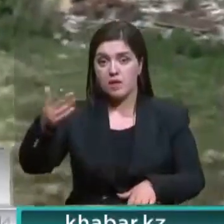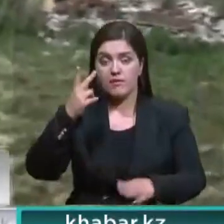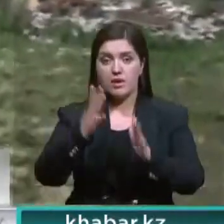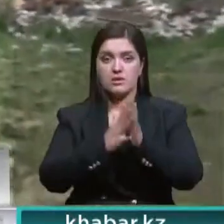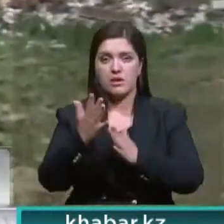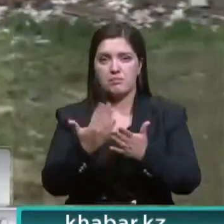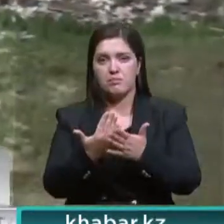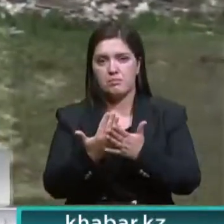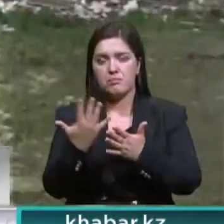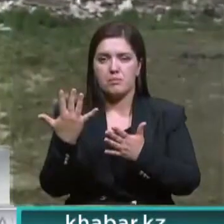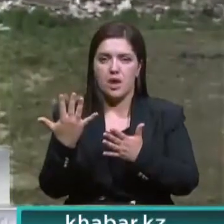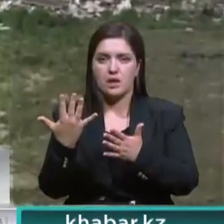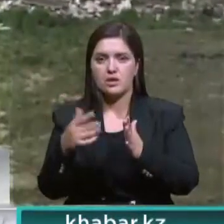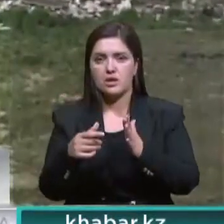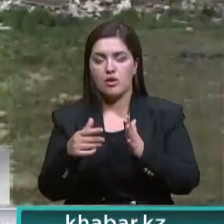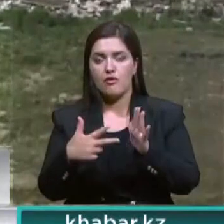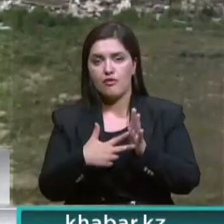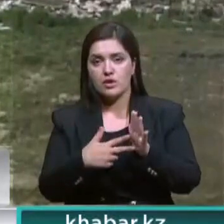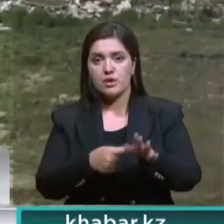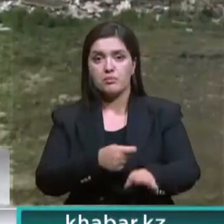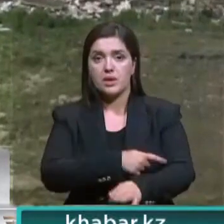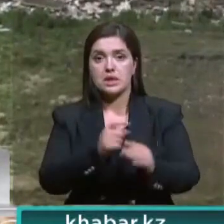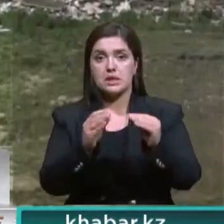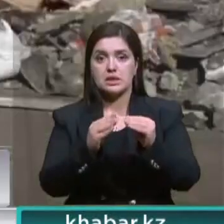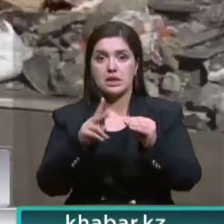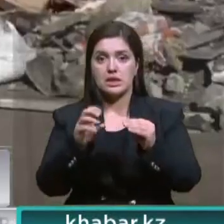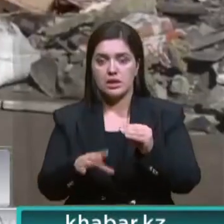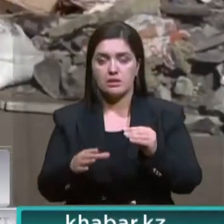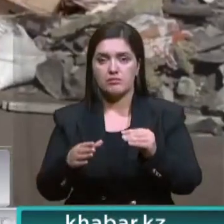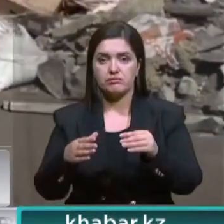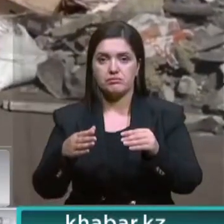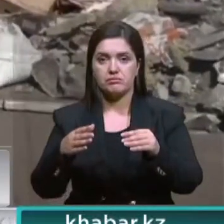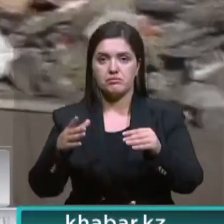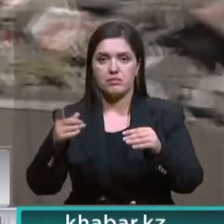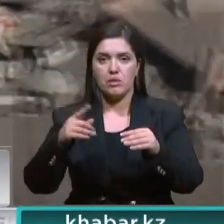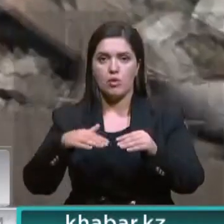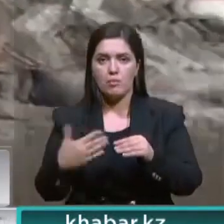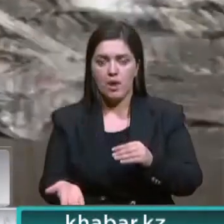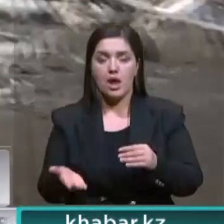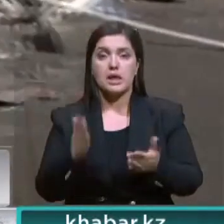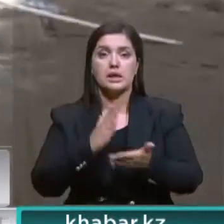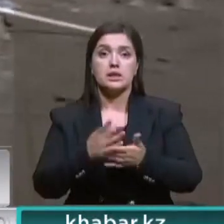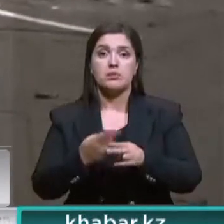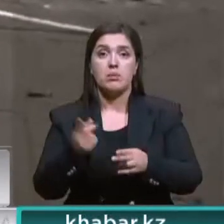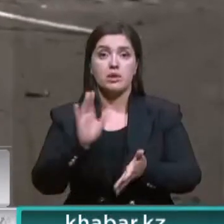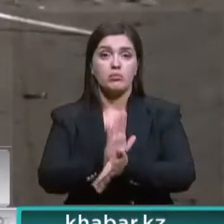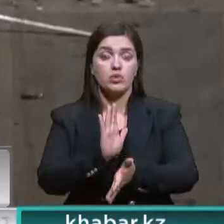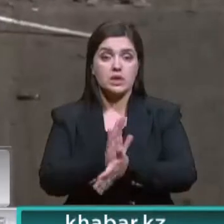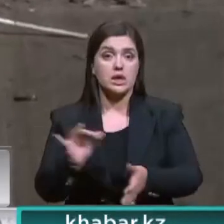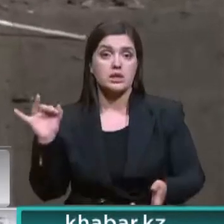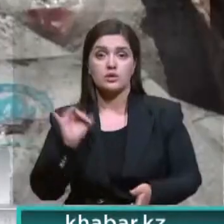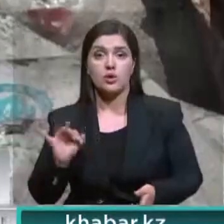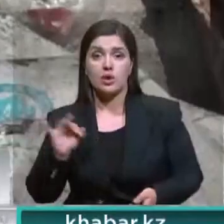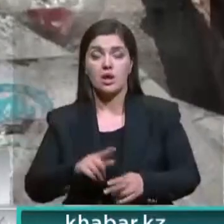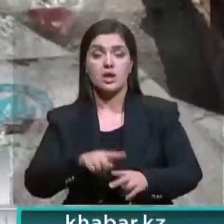метров 6-8, это уже за 10 лет обвалилось. И это только одна такая мусорная история. За пределами городской